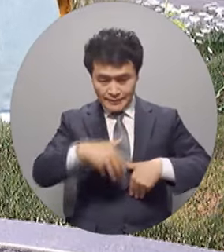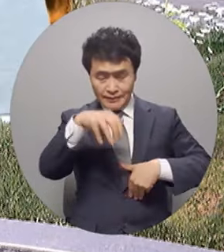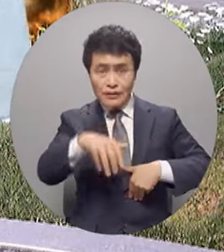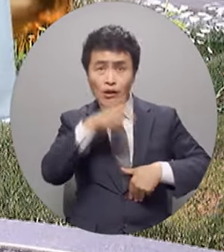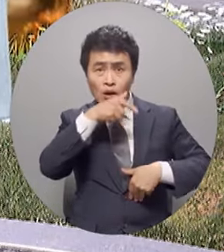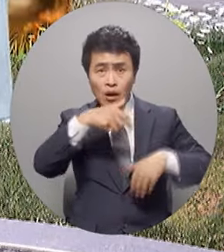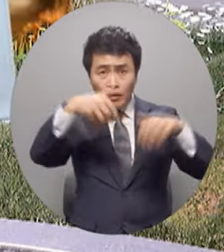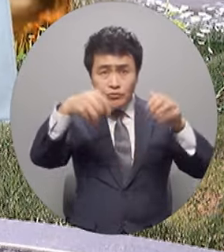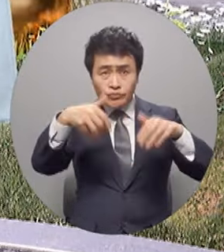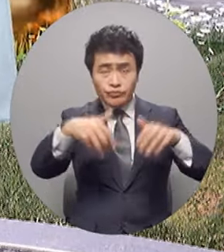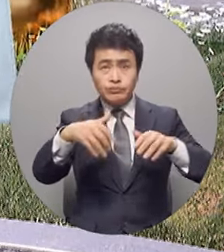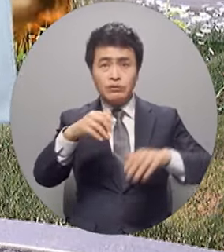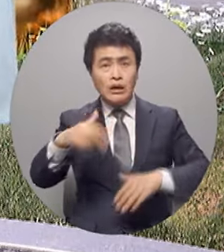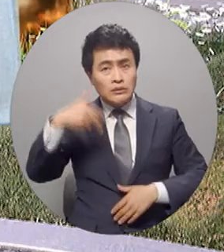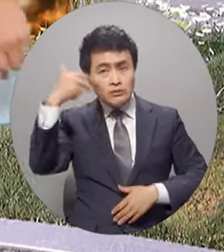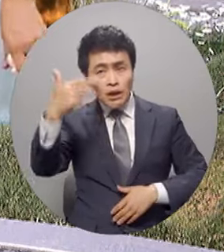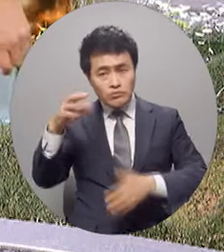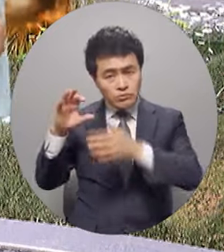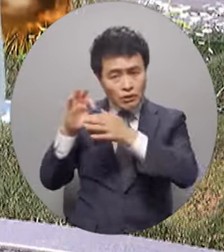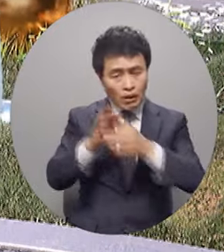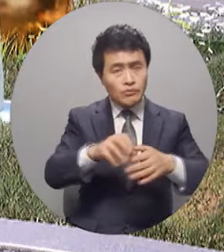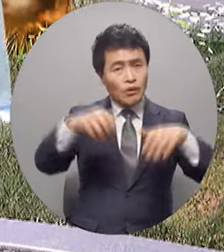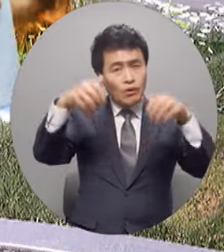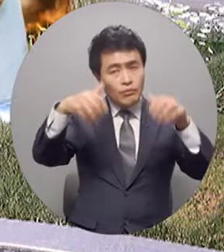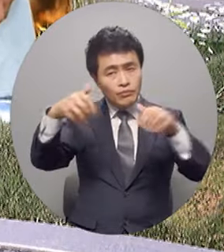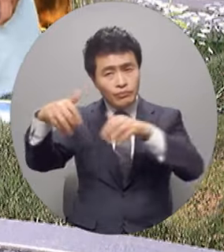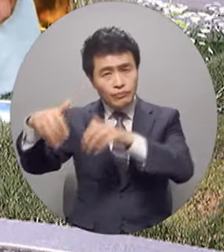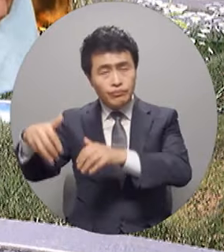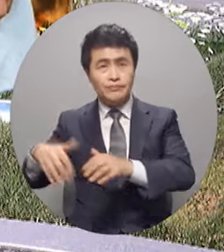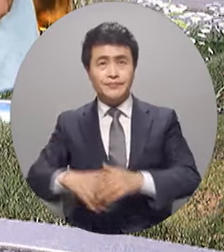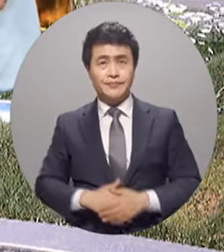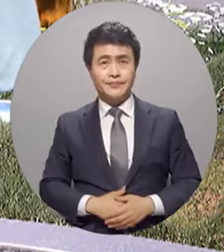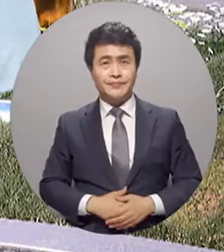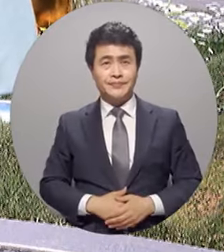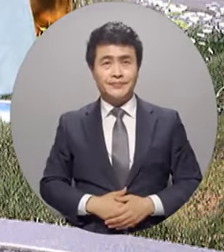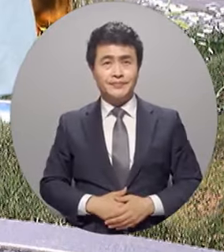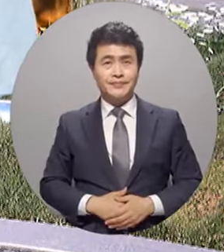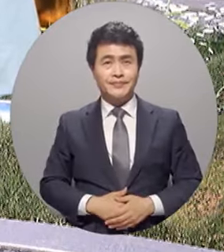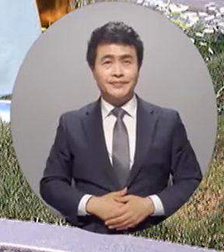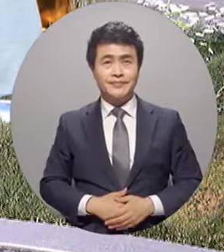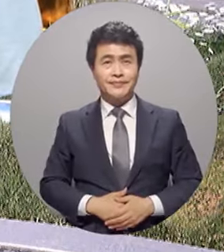비가 내리겠고요. 다음 주까지도 비가 강약을 반복해 이어지겠습니다. 날씨였습니다.